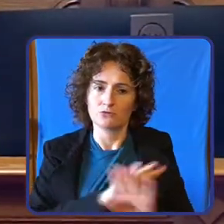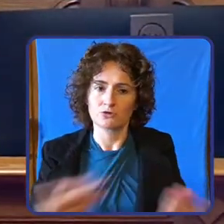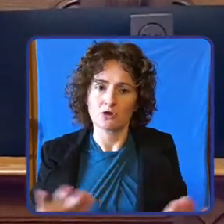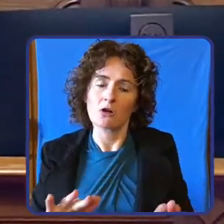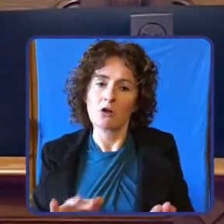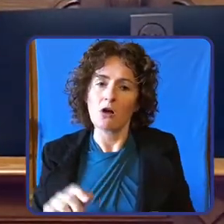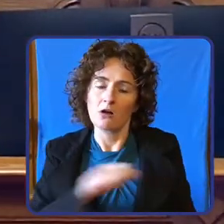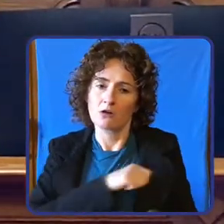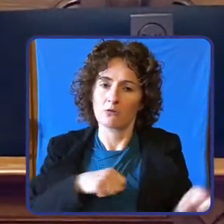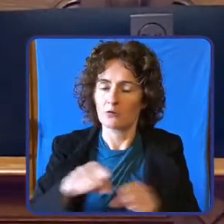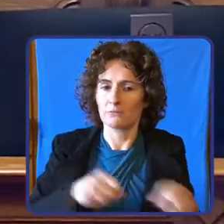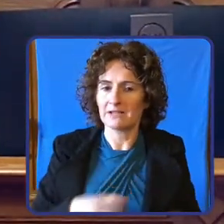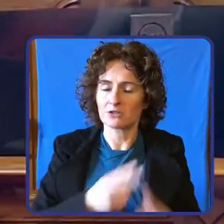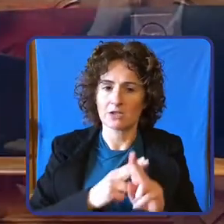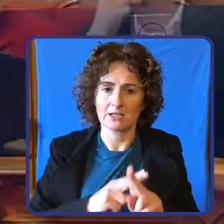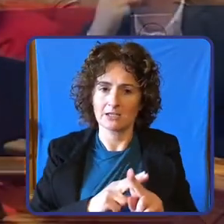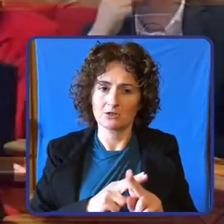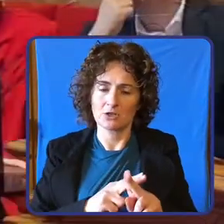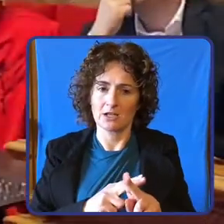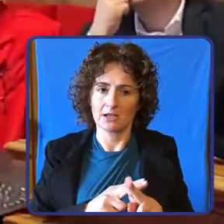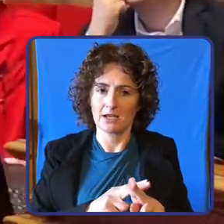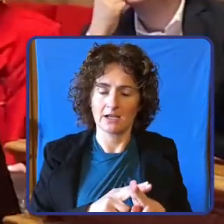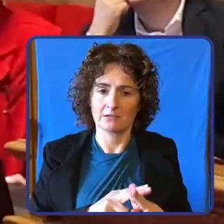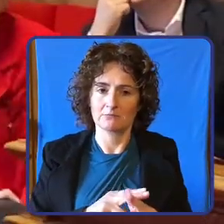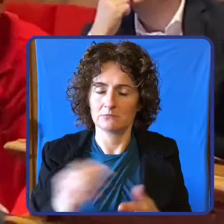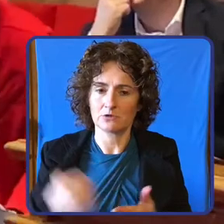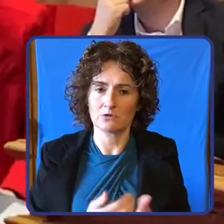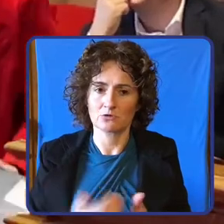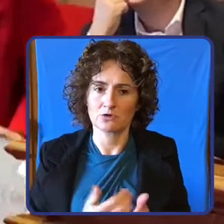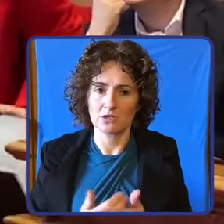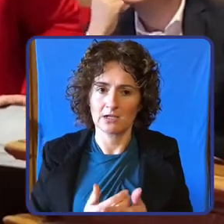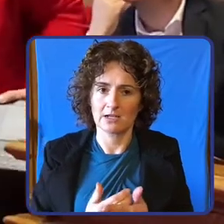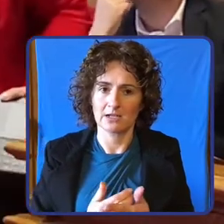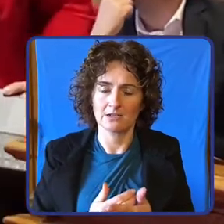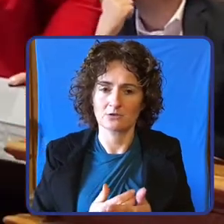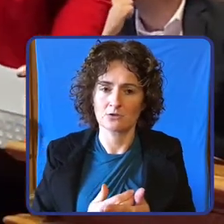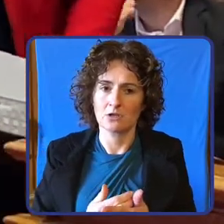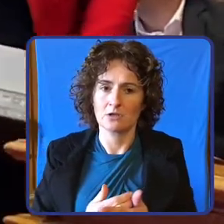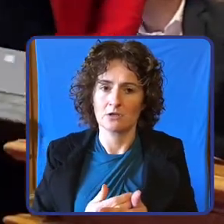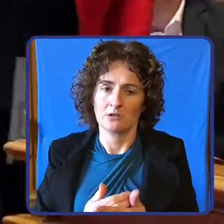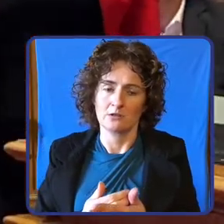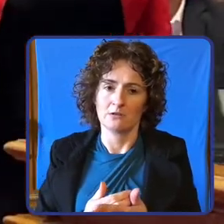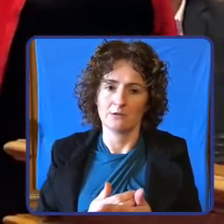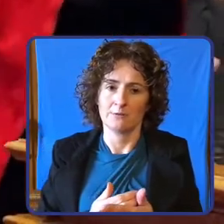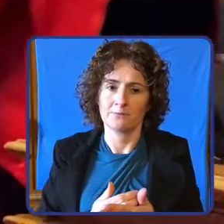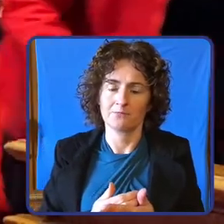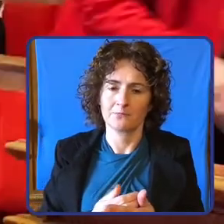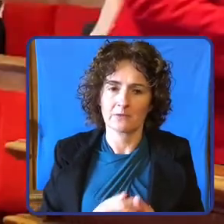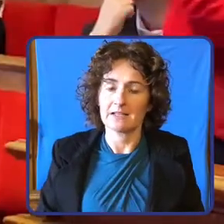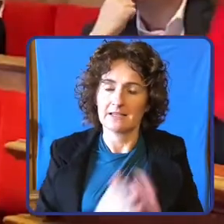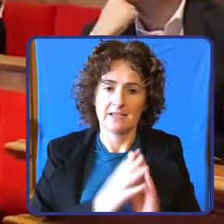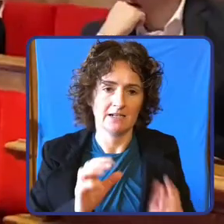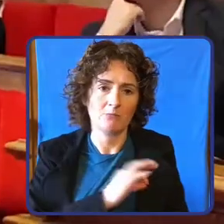Városok Program. Ezt már elmondta a polgármester, nem én vagyok a város polgármester, hanem ön. Lobbizzon ön. Ön is segít. Nekem az a feladatom,